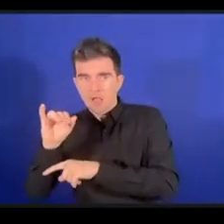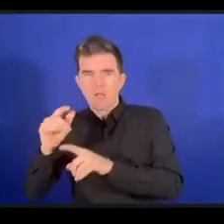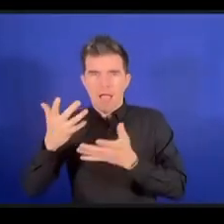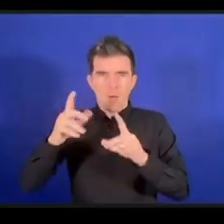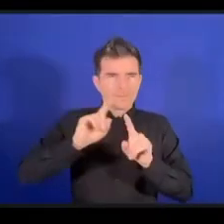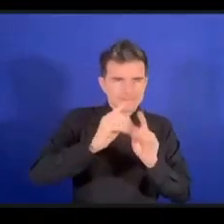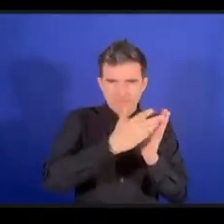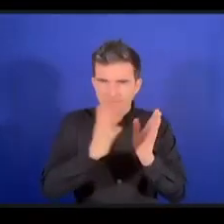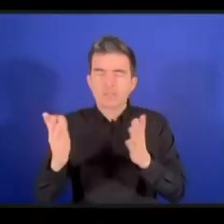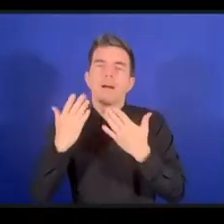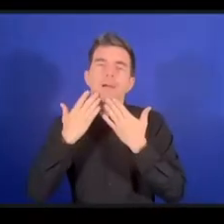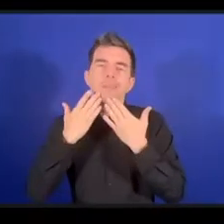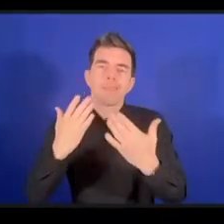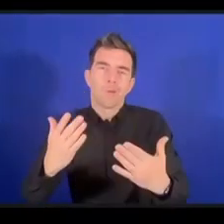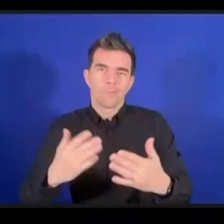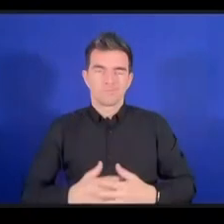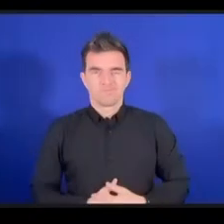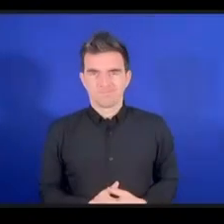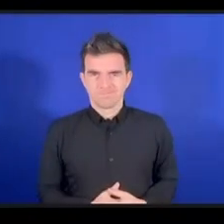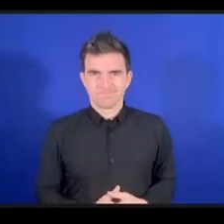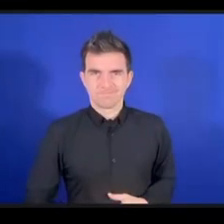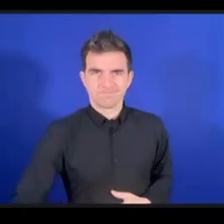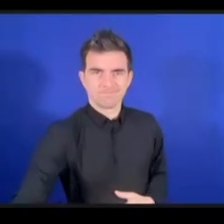谢谢。